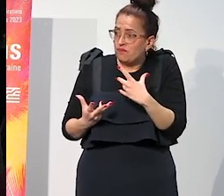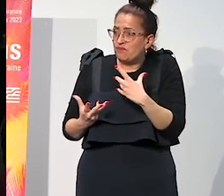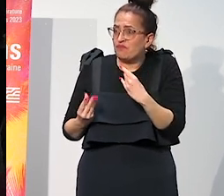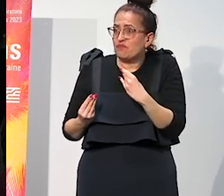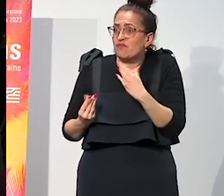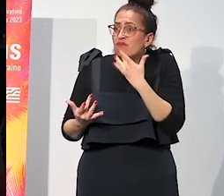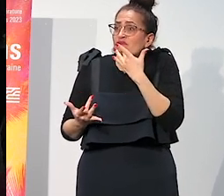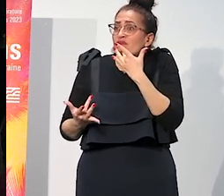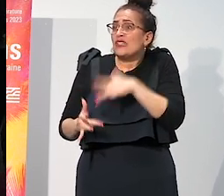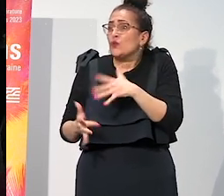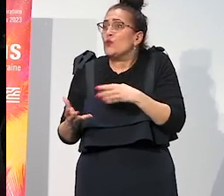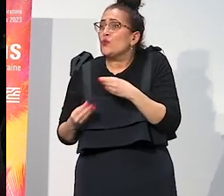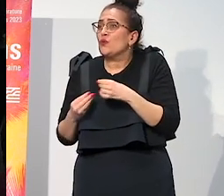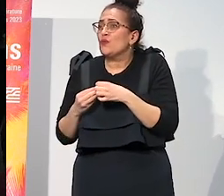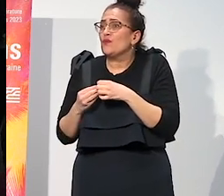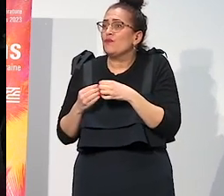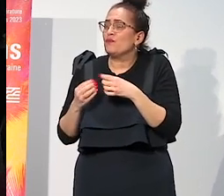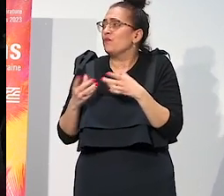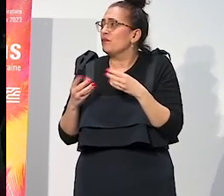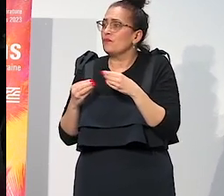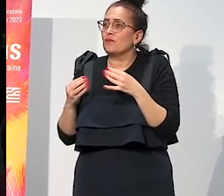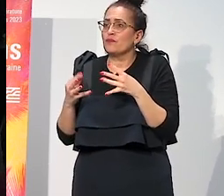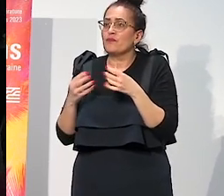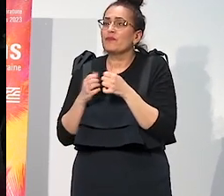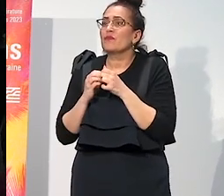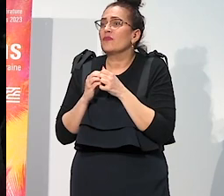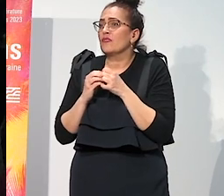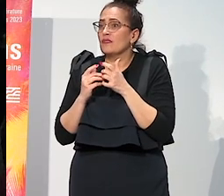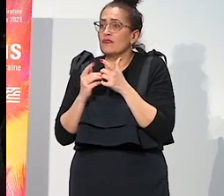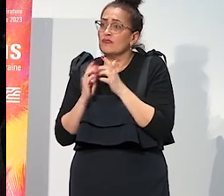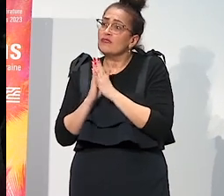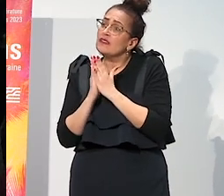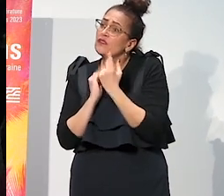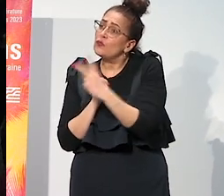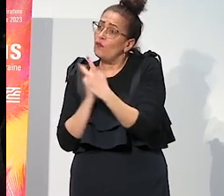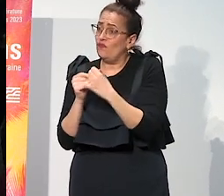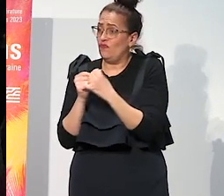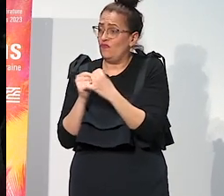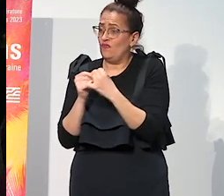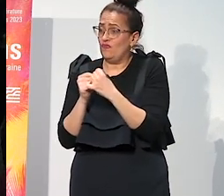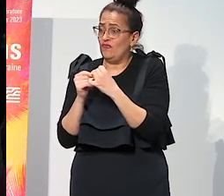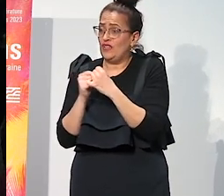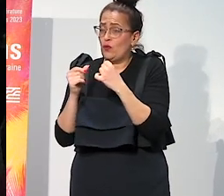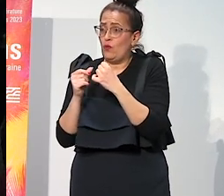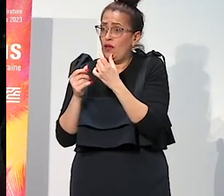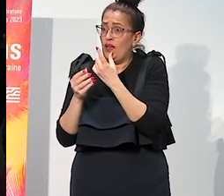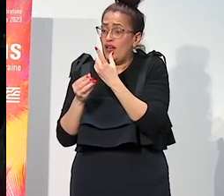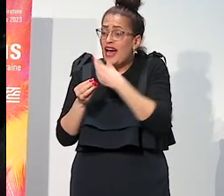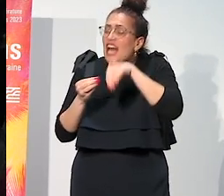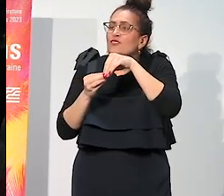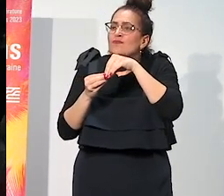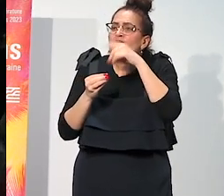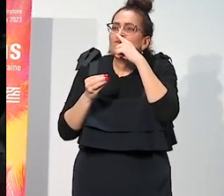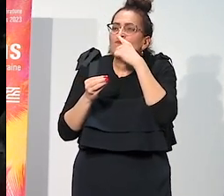Enfin, j'aurais préféré que votre ouvrage s'arrête juste avant ce dernier chapitre, parce